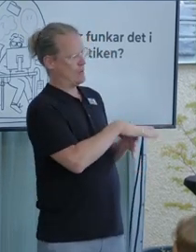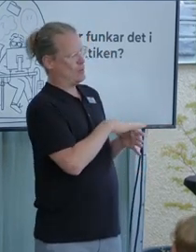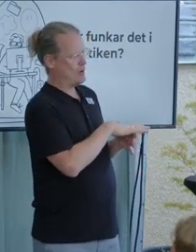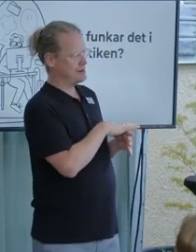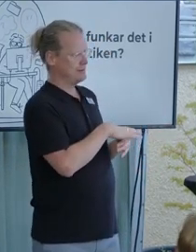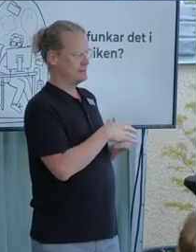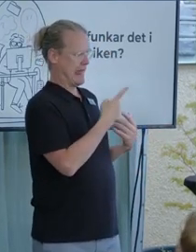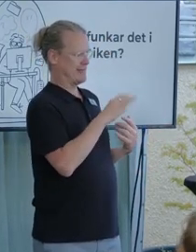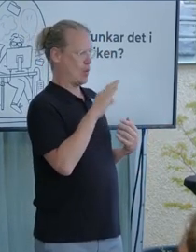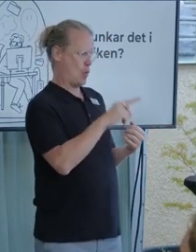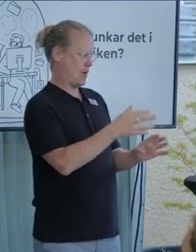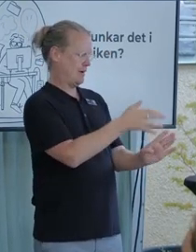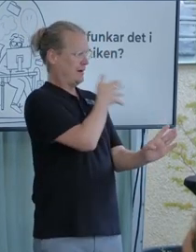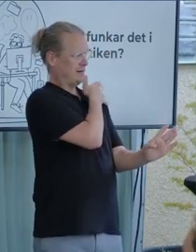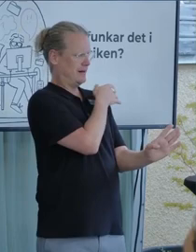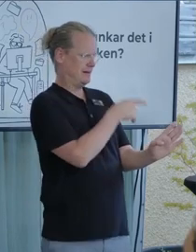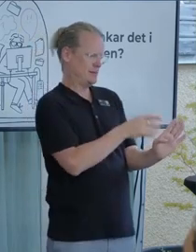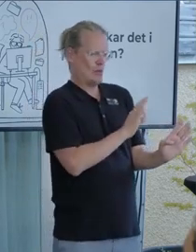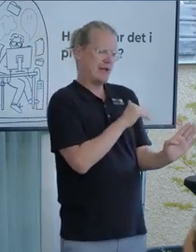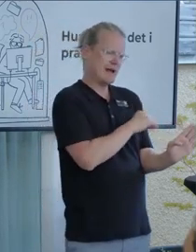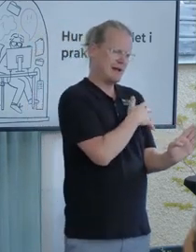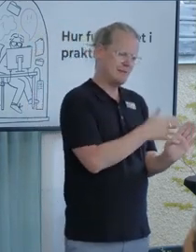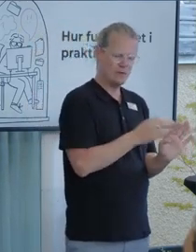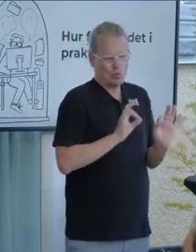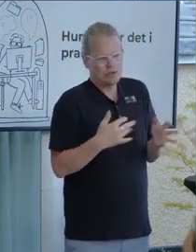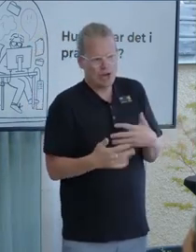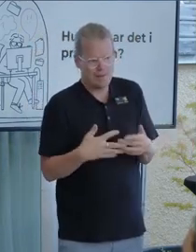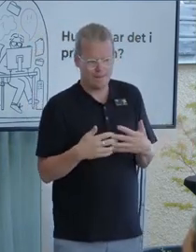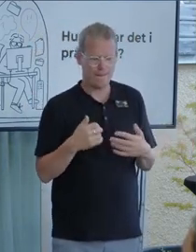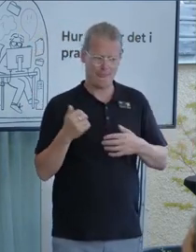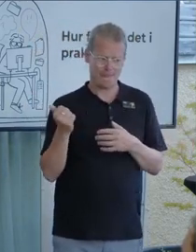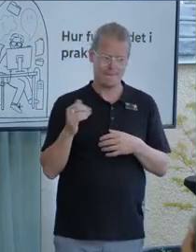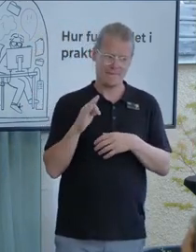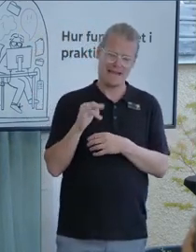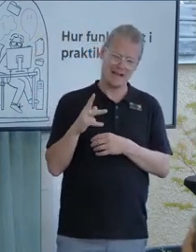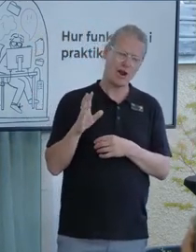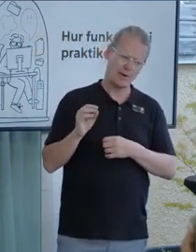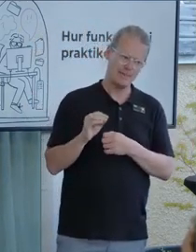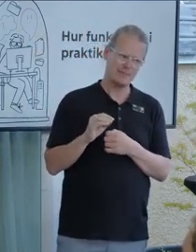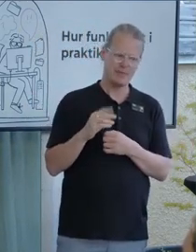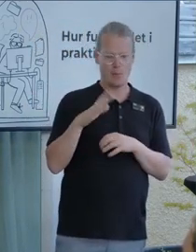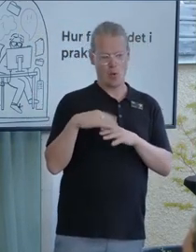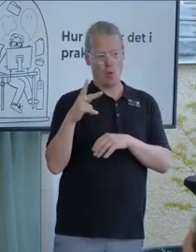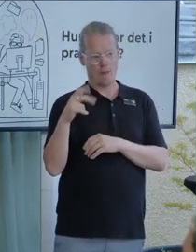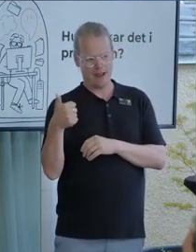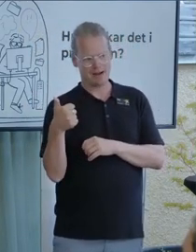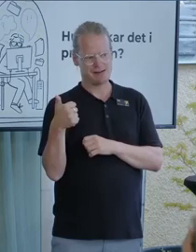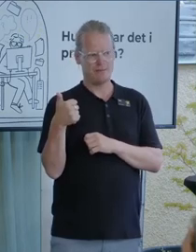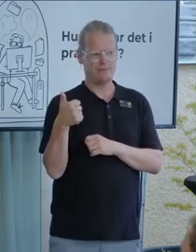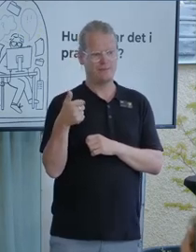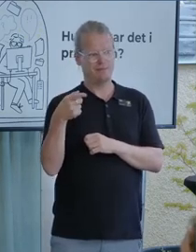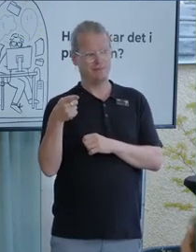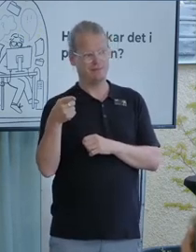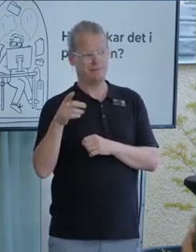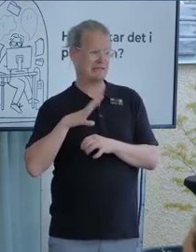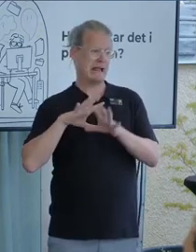då måste vi åka till Kungliga biblioteket i Stockholm. Men finns det digitaliserat för det första? Det finns digitaliserat. Det är